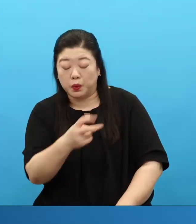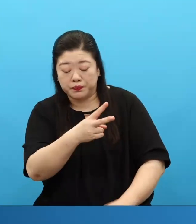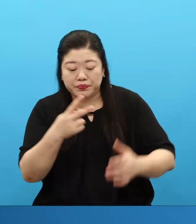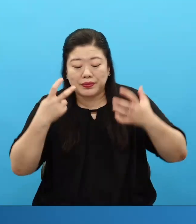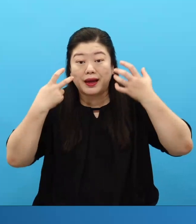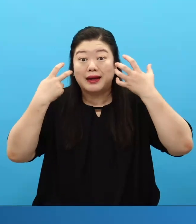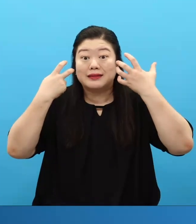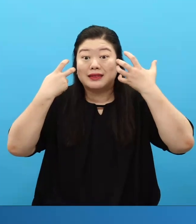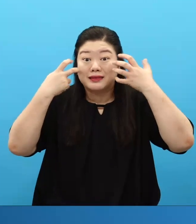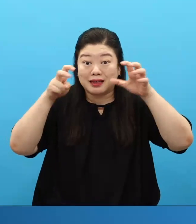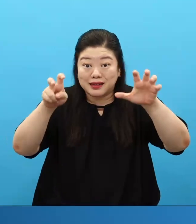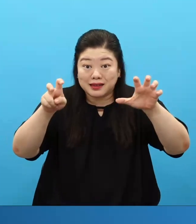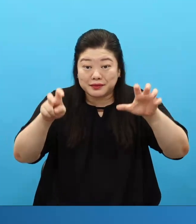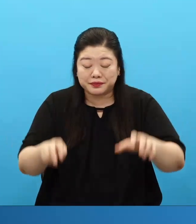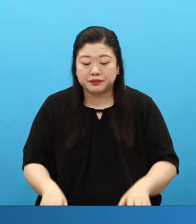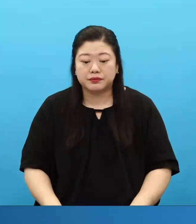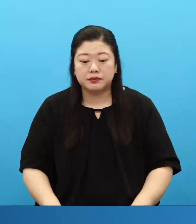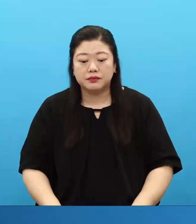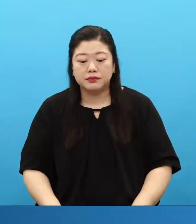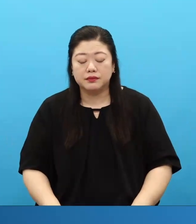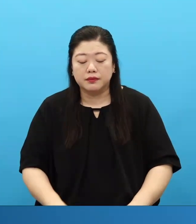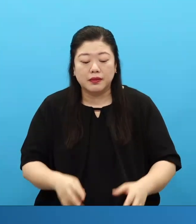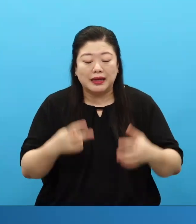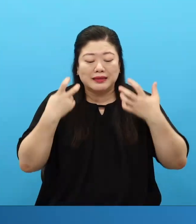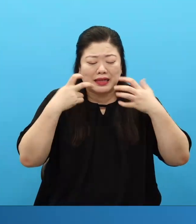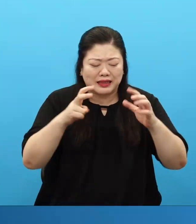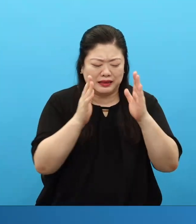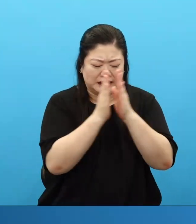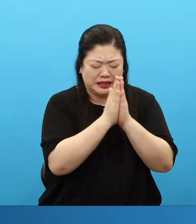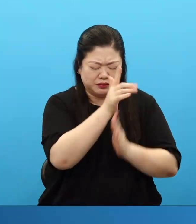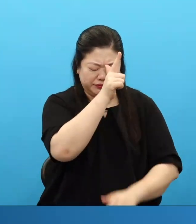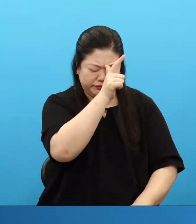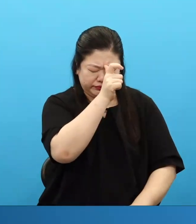idol? 우리는 불 가운데 들어가겠습니다. We will go into the fire.